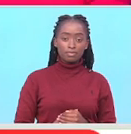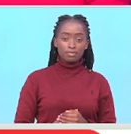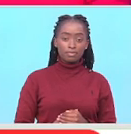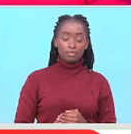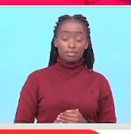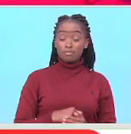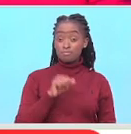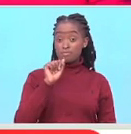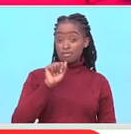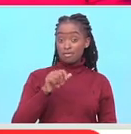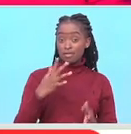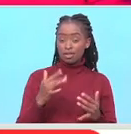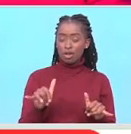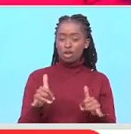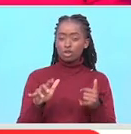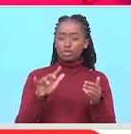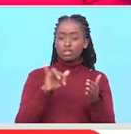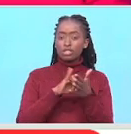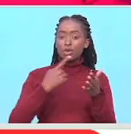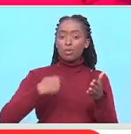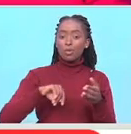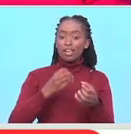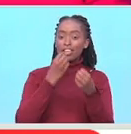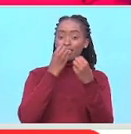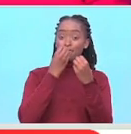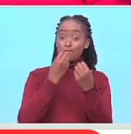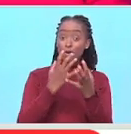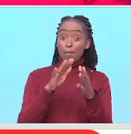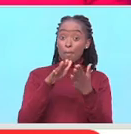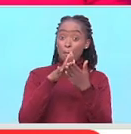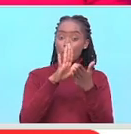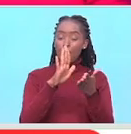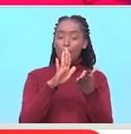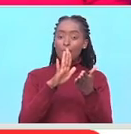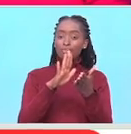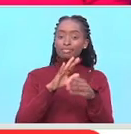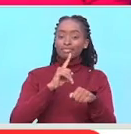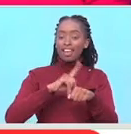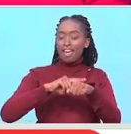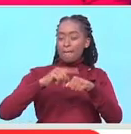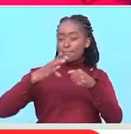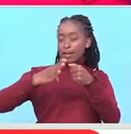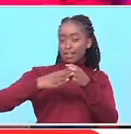Na taarifa hiyo tutakuwa tukikuletea kwa mapana na marefu mwendo wa saa 3. Shule ya upili.